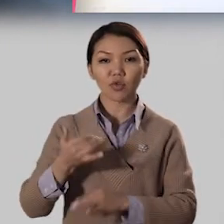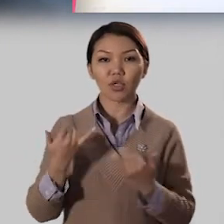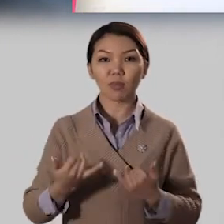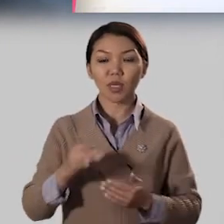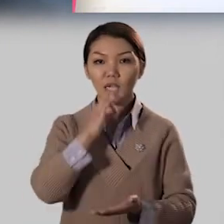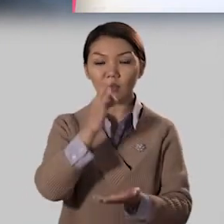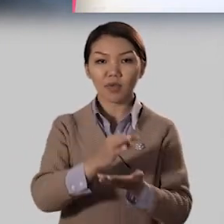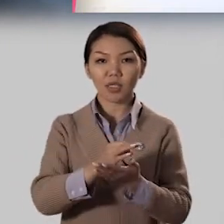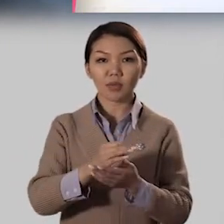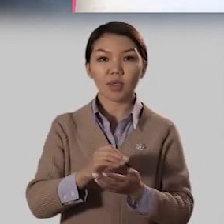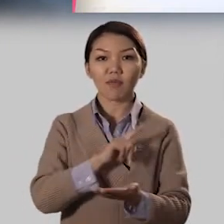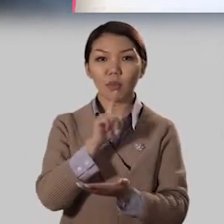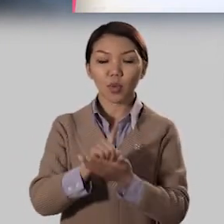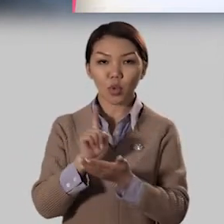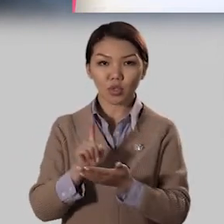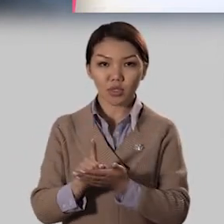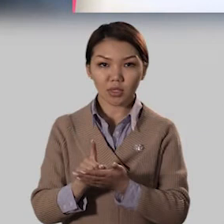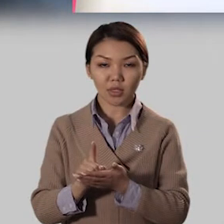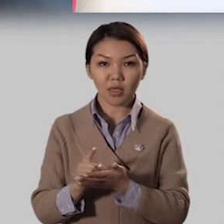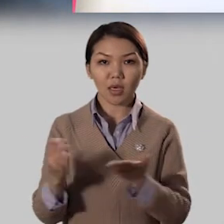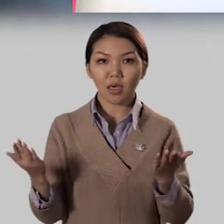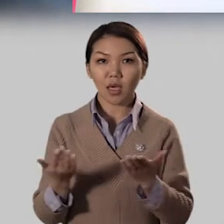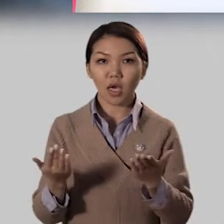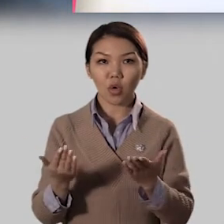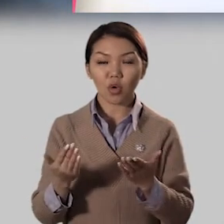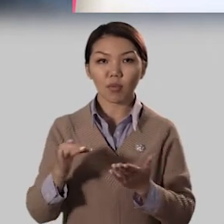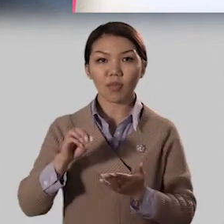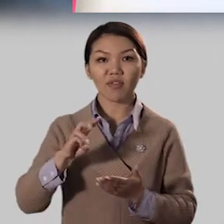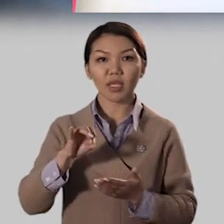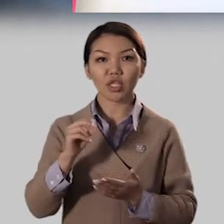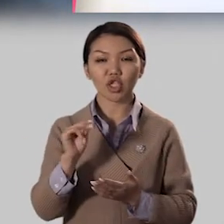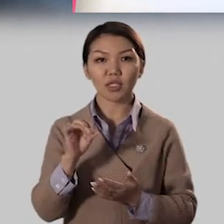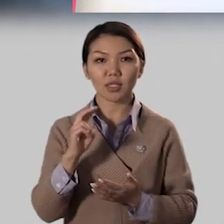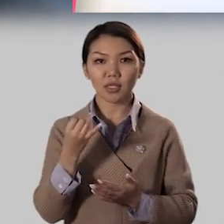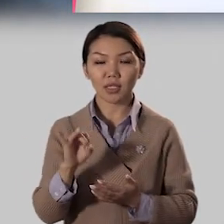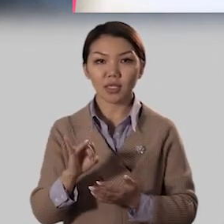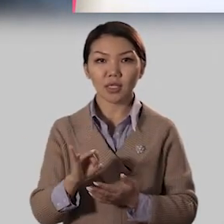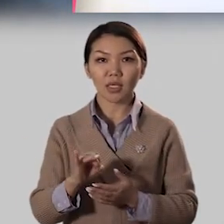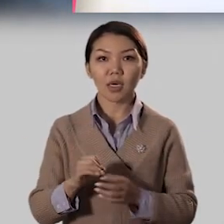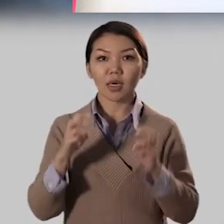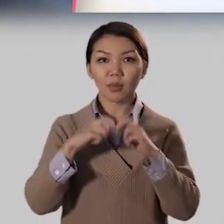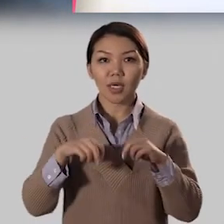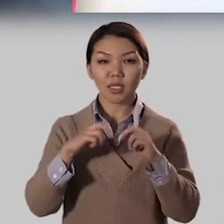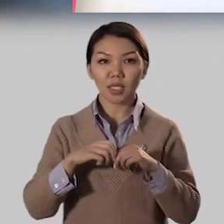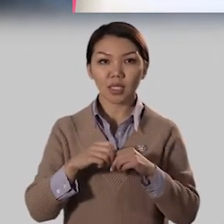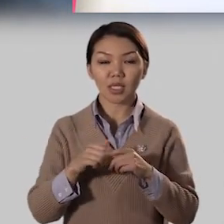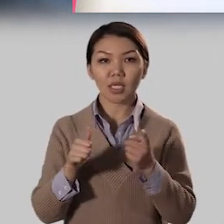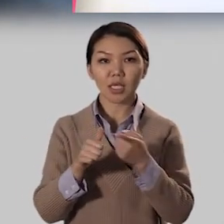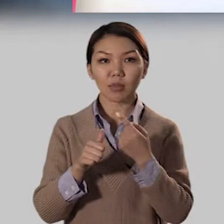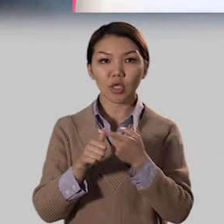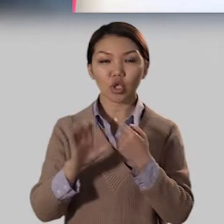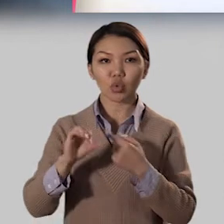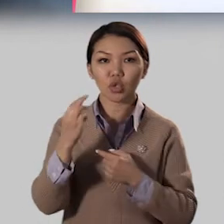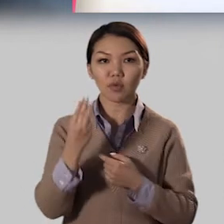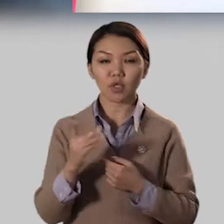следующие вопросы каков морфологический портрет имени существительного что означают